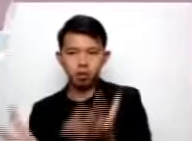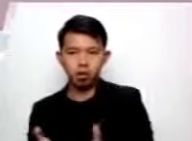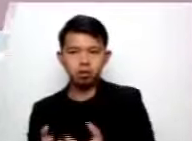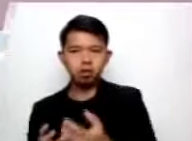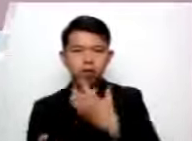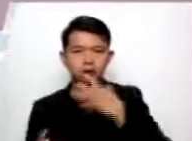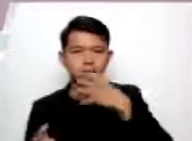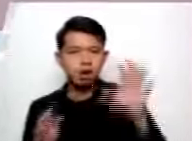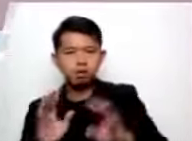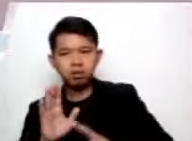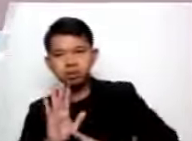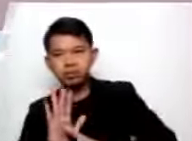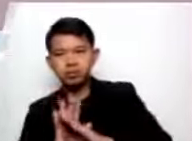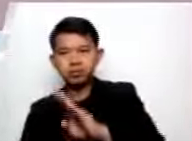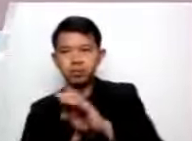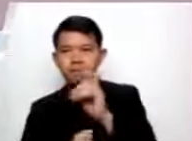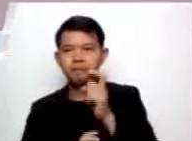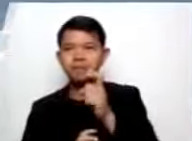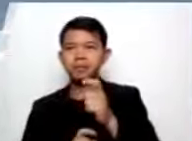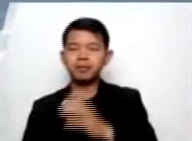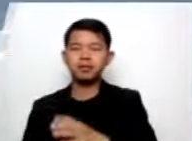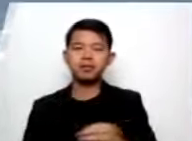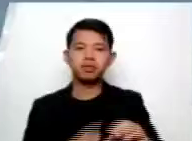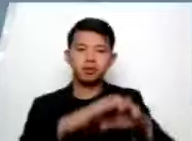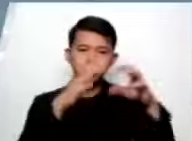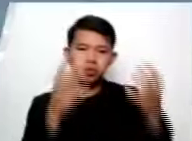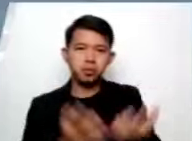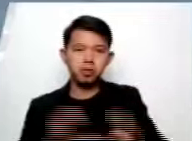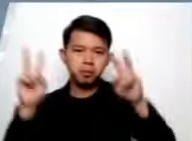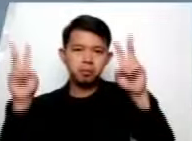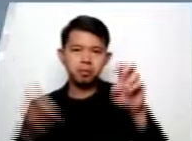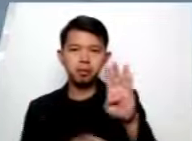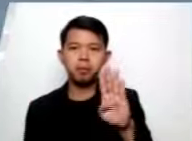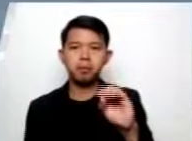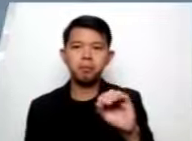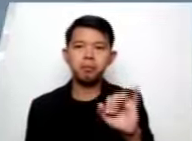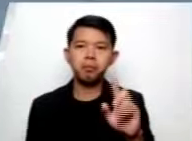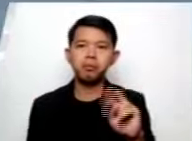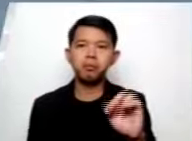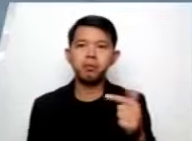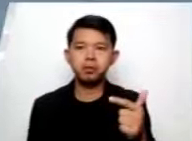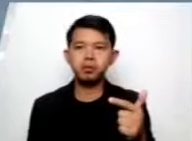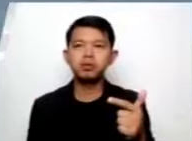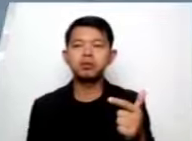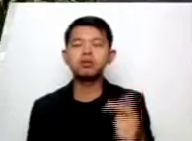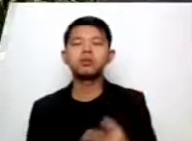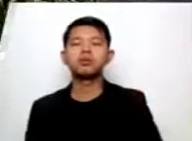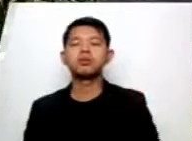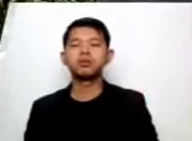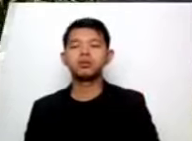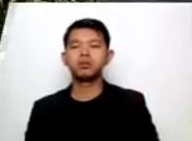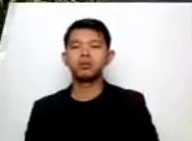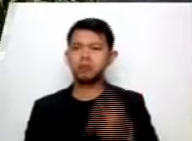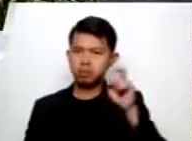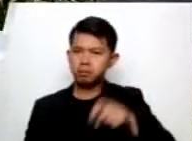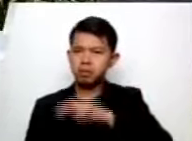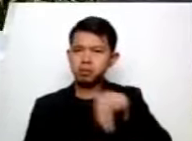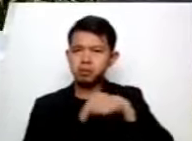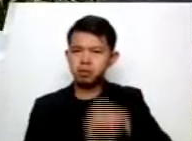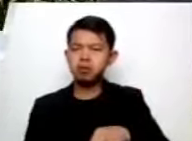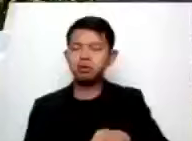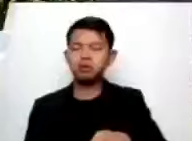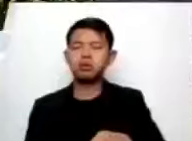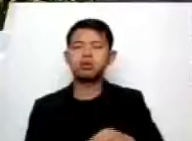kung tawagin ito ng United Nations. Kami nananawagan na magdeklara ng National Climate Emergency. Importante din doon na